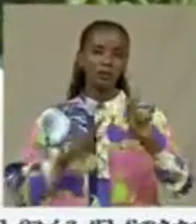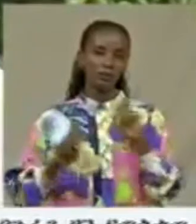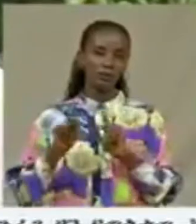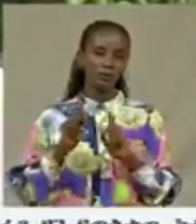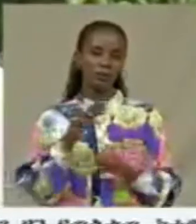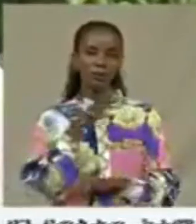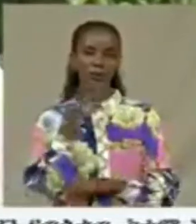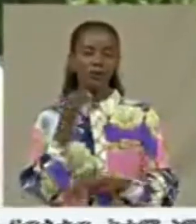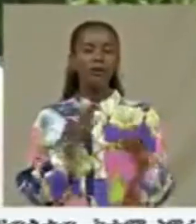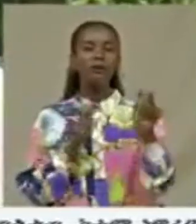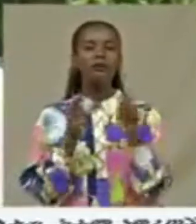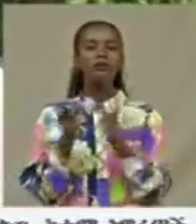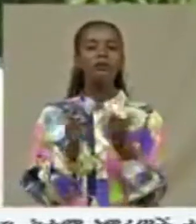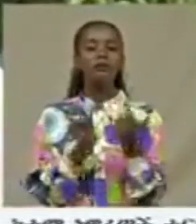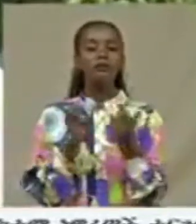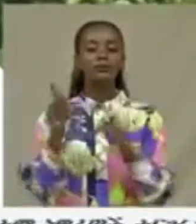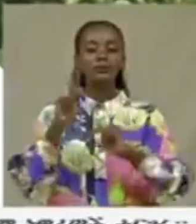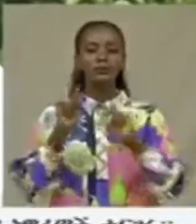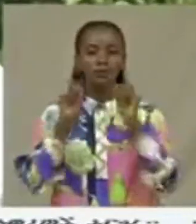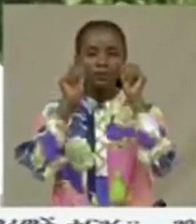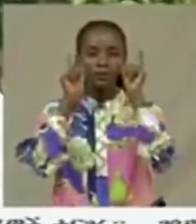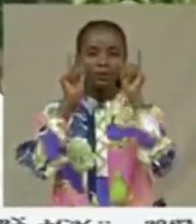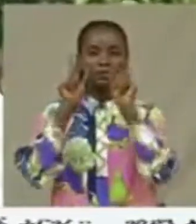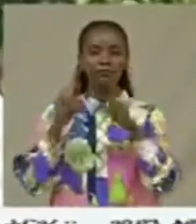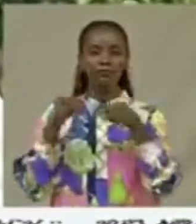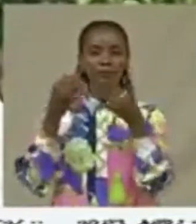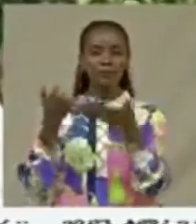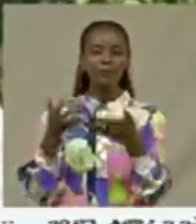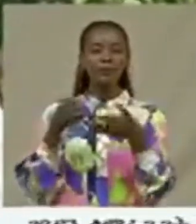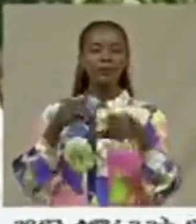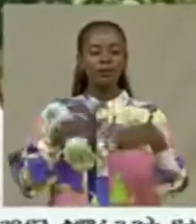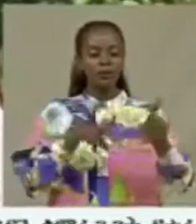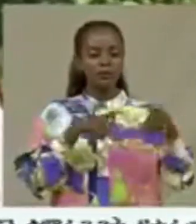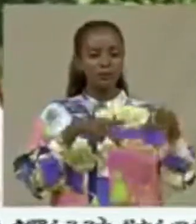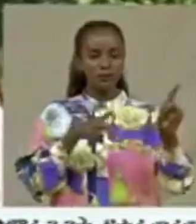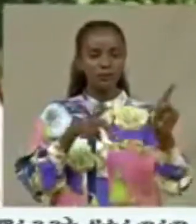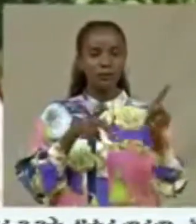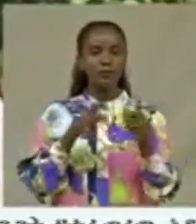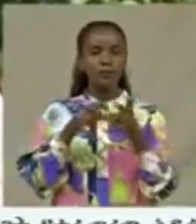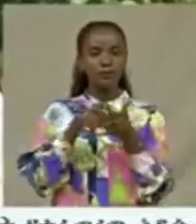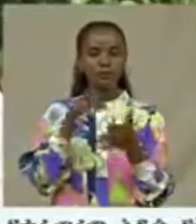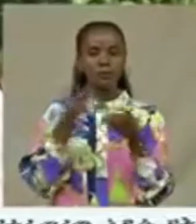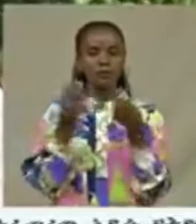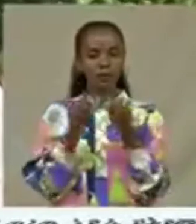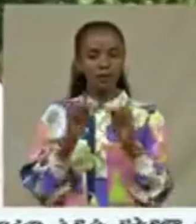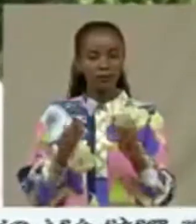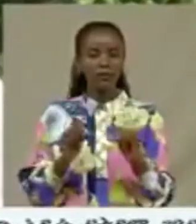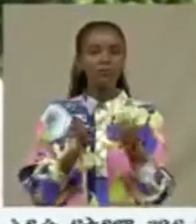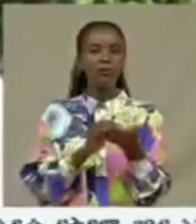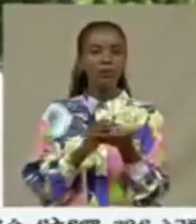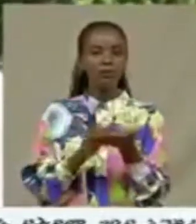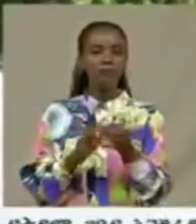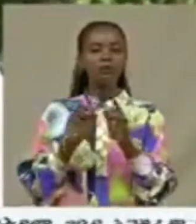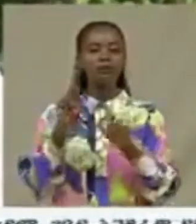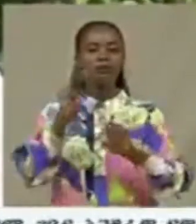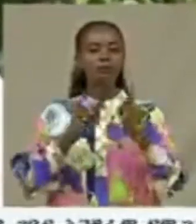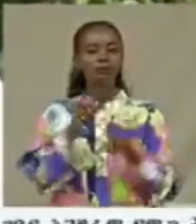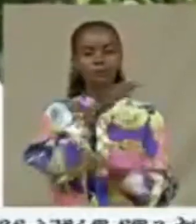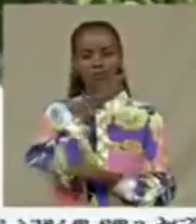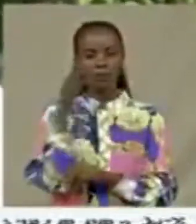እና ለንግድ ማህበረሰብ ግንዛቤ እያስጨበጡ የጓሮ አትክልት ውጤቶችን፣ ጥራጥሬን፣ እህልን ህብረተሰቡ